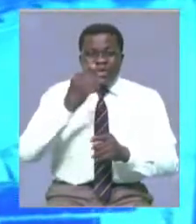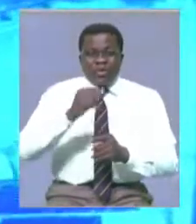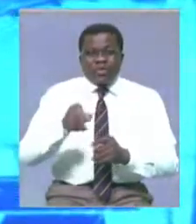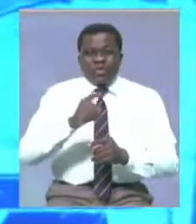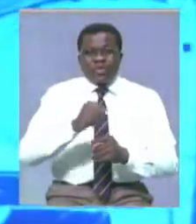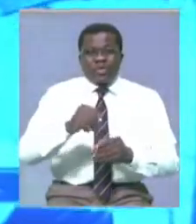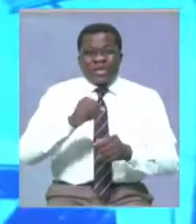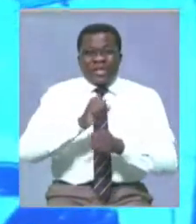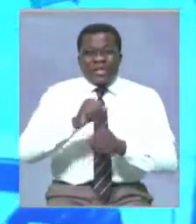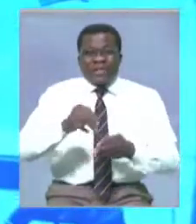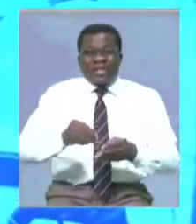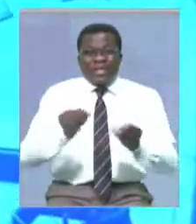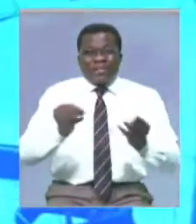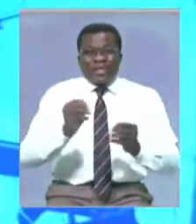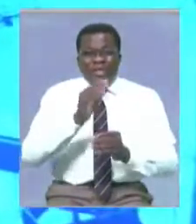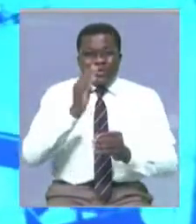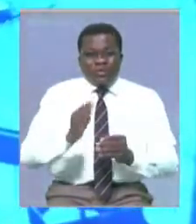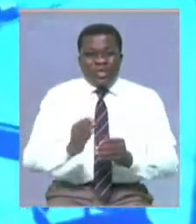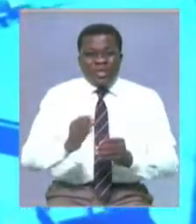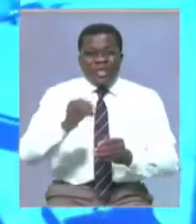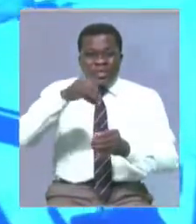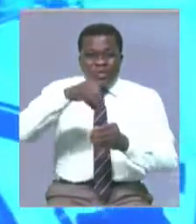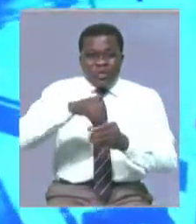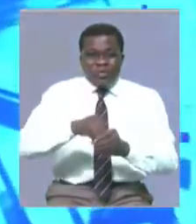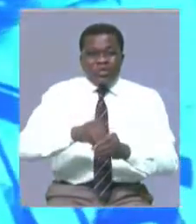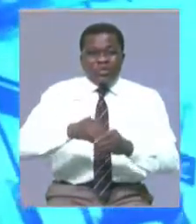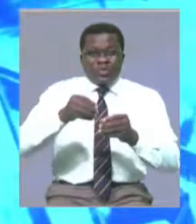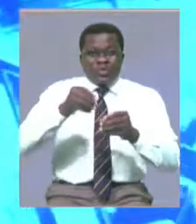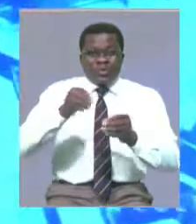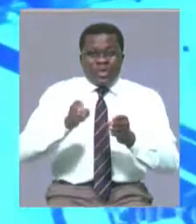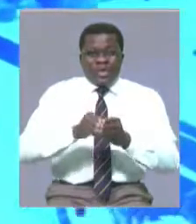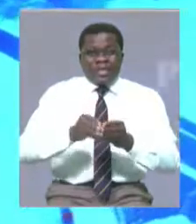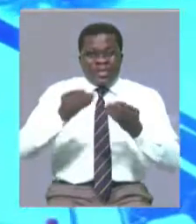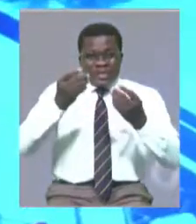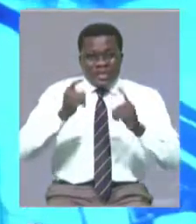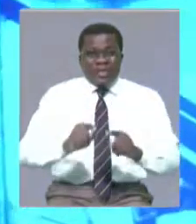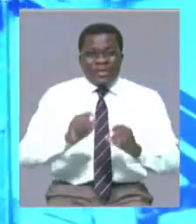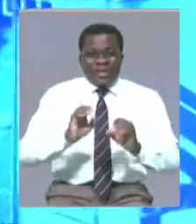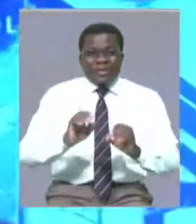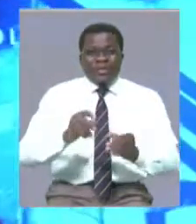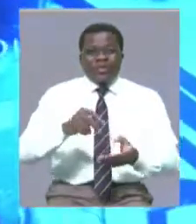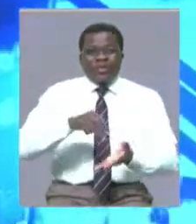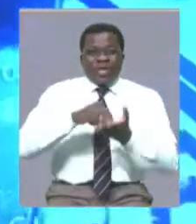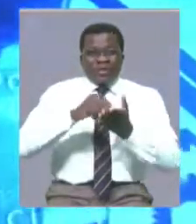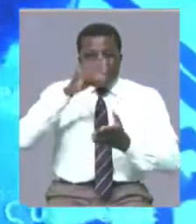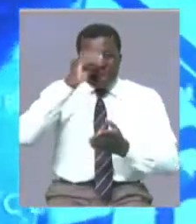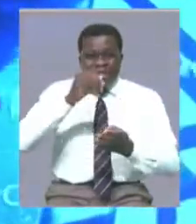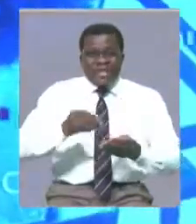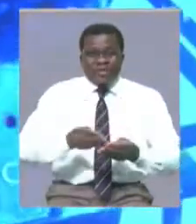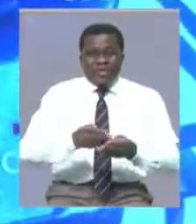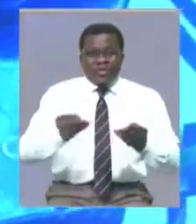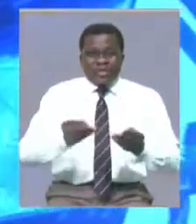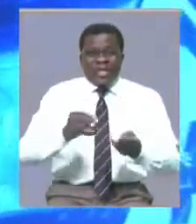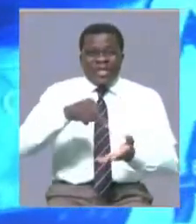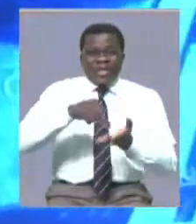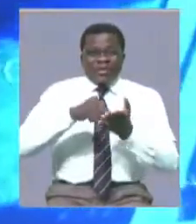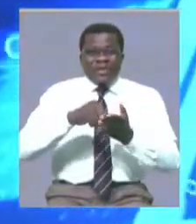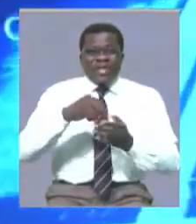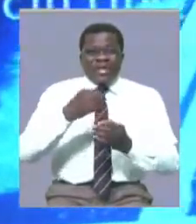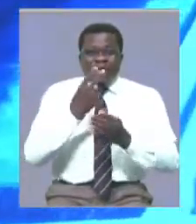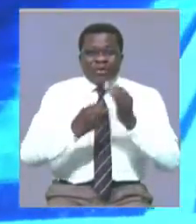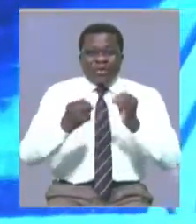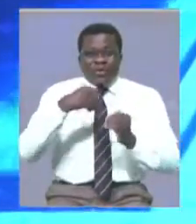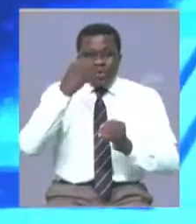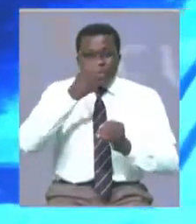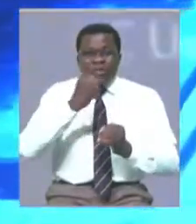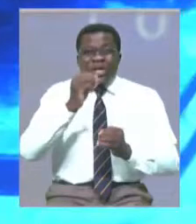Bénin et de son contenu. Le dit atelier s'est déroulé à Cotonou en présence des hommes des médias, la représentante de l'Union